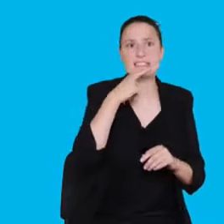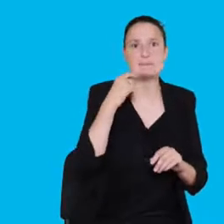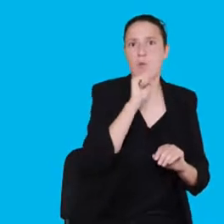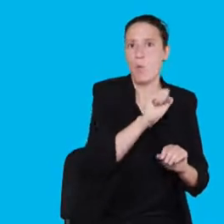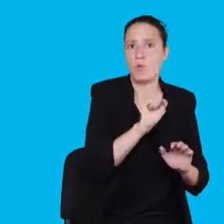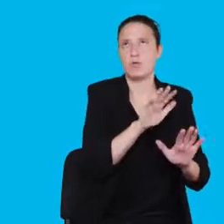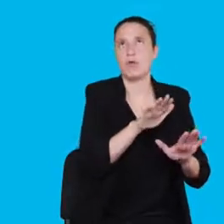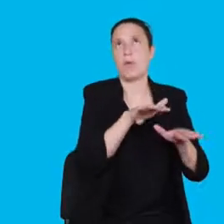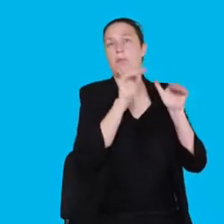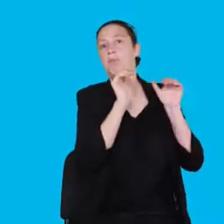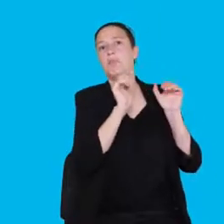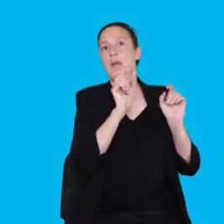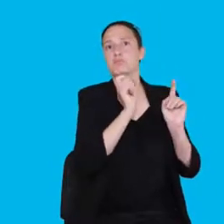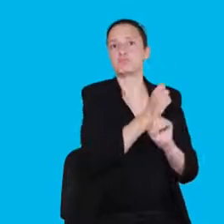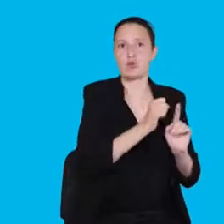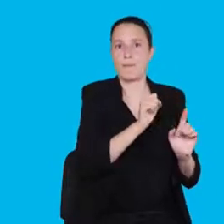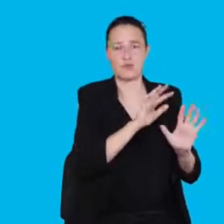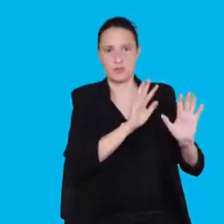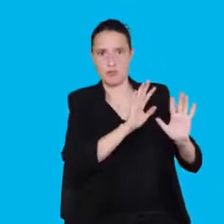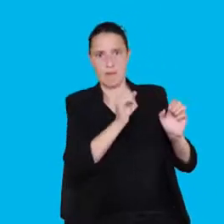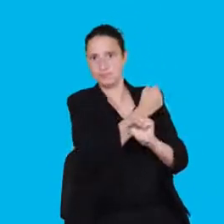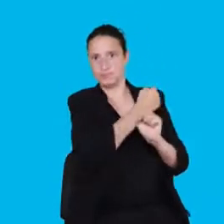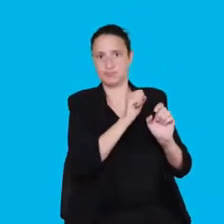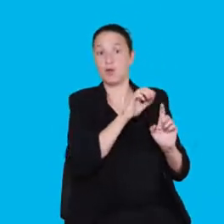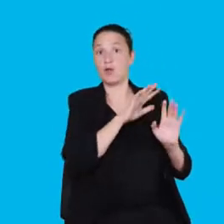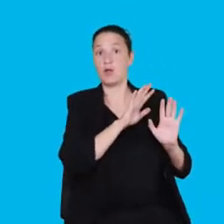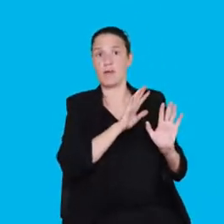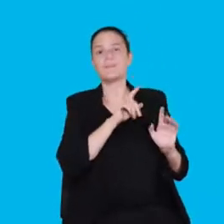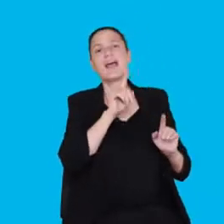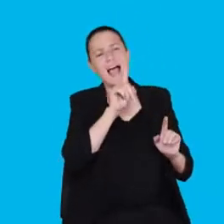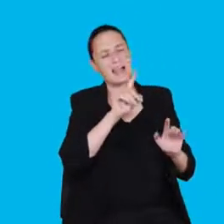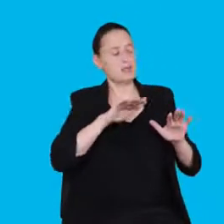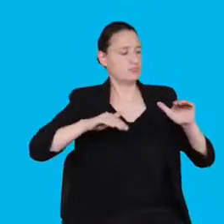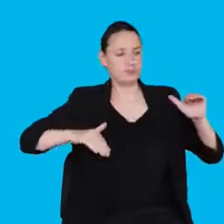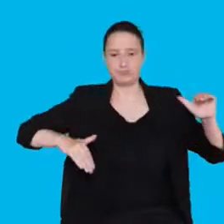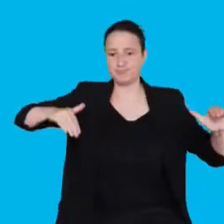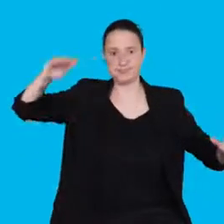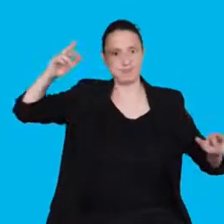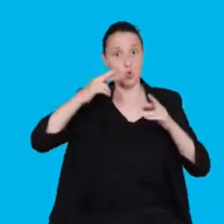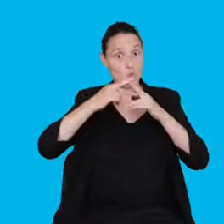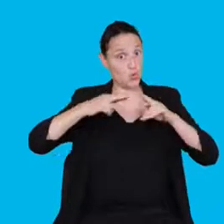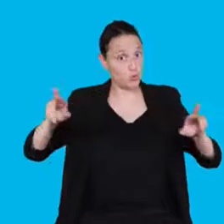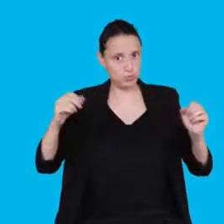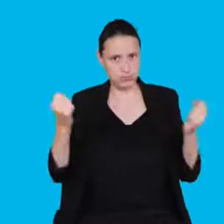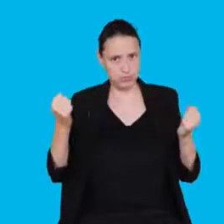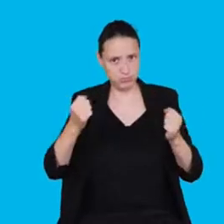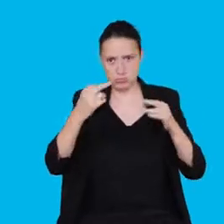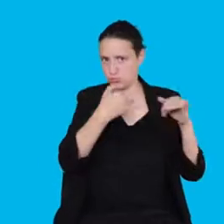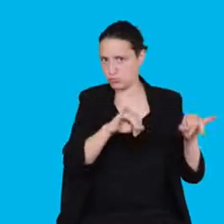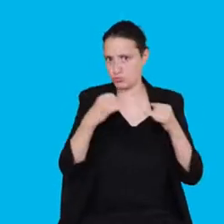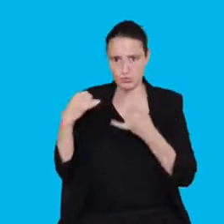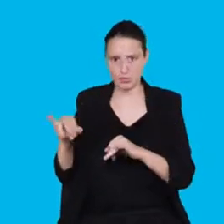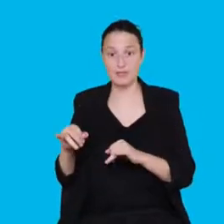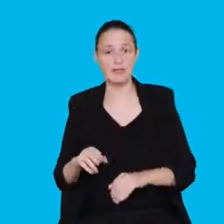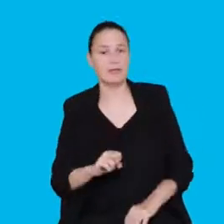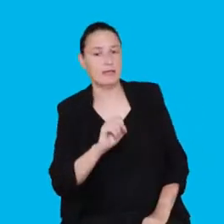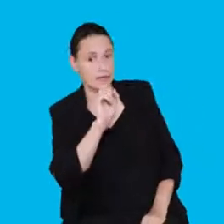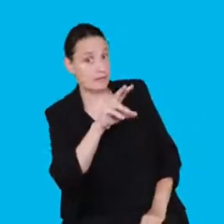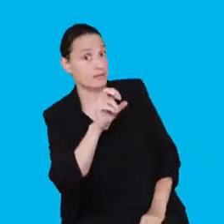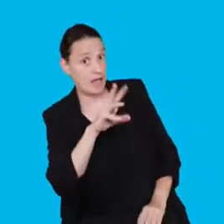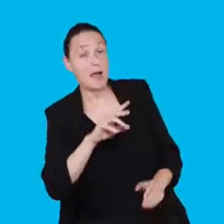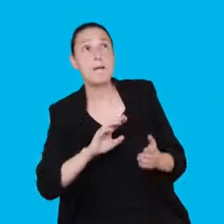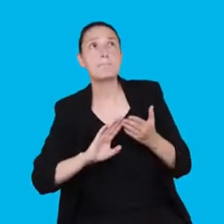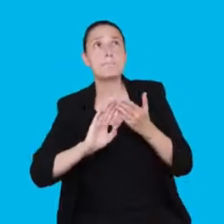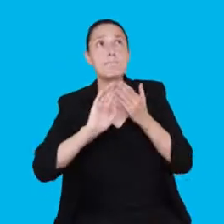od przemocy. To myślę, że to było skomplikowane, ale jednak to jest przepastna różnica w ogóle. No, zasadniczo. Po